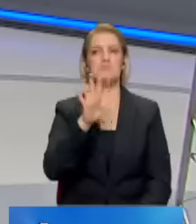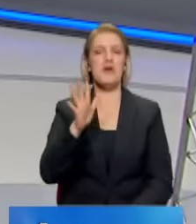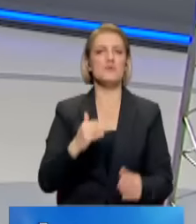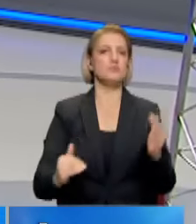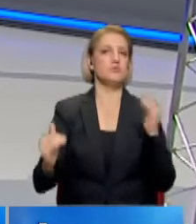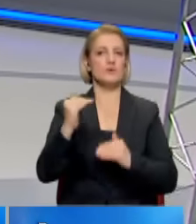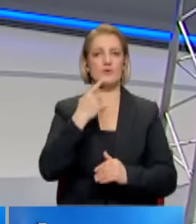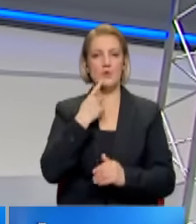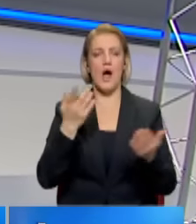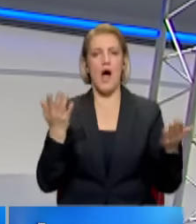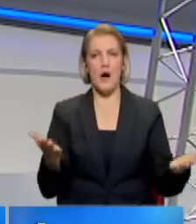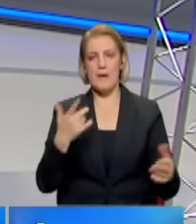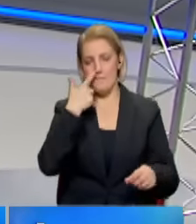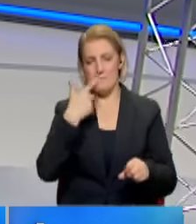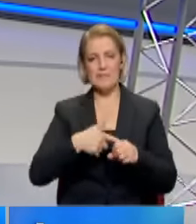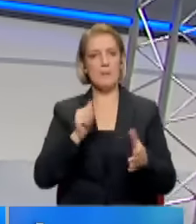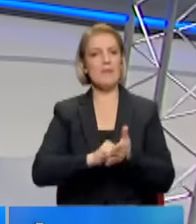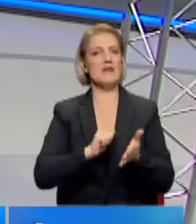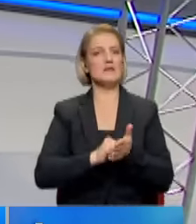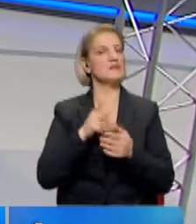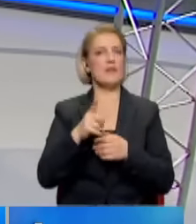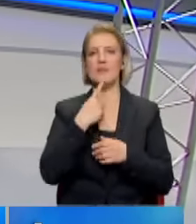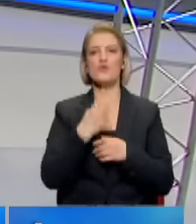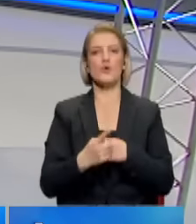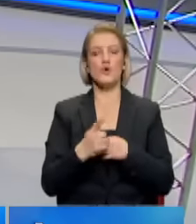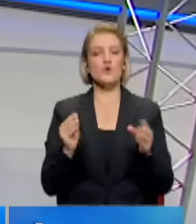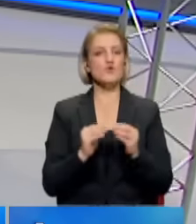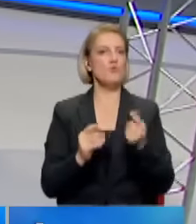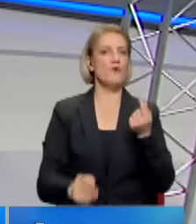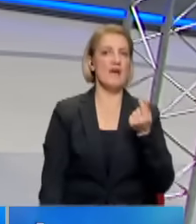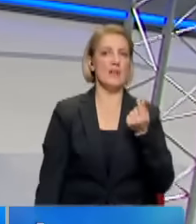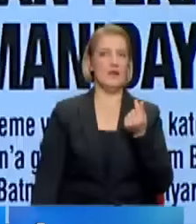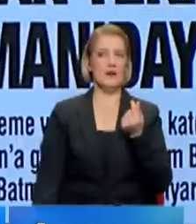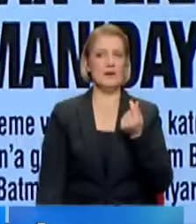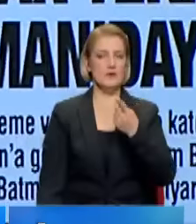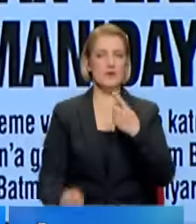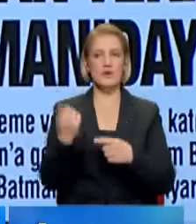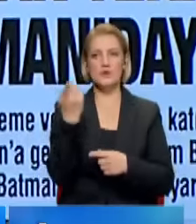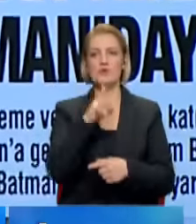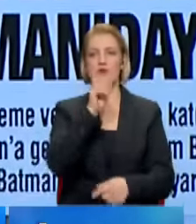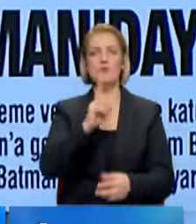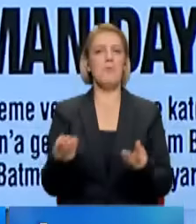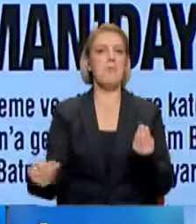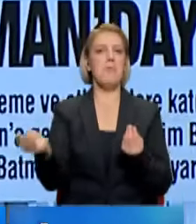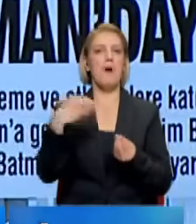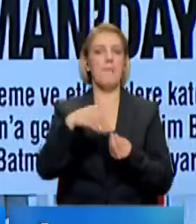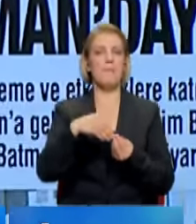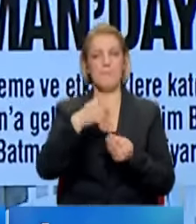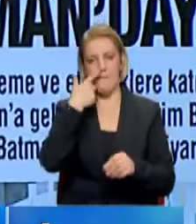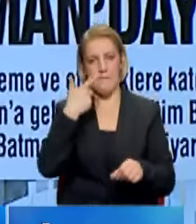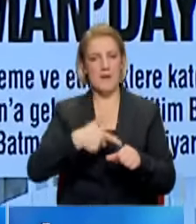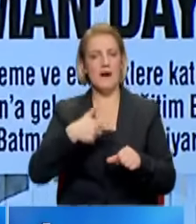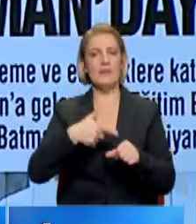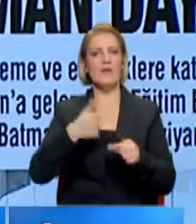dedi. Peki Batman Petrol Gazetesi ne diyor? Yumurta fiyatları %100 zamlandı diyor Batman